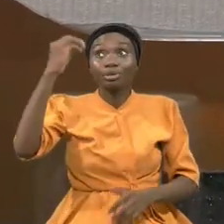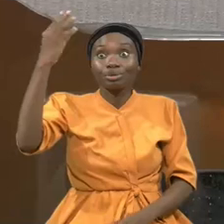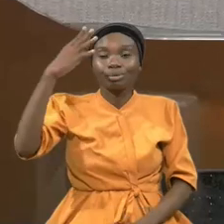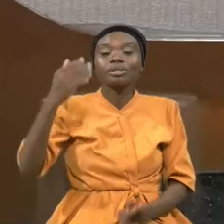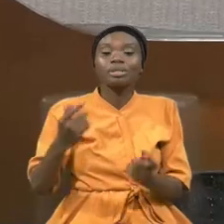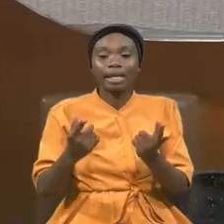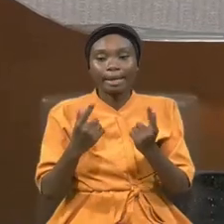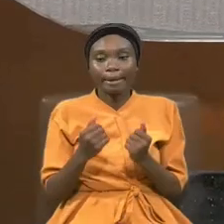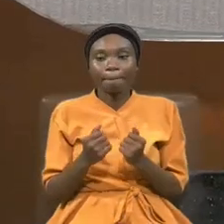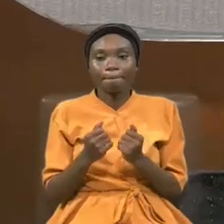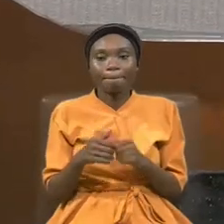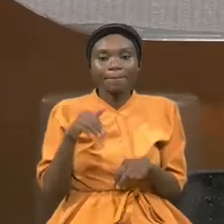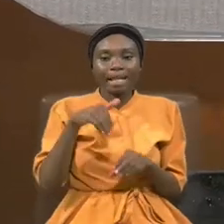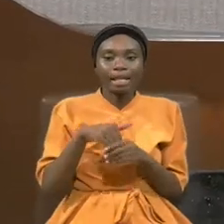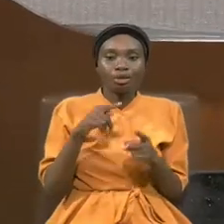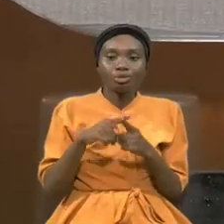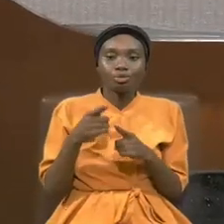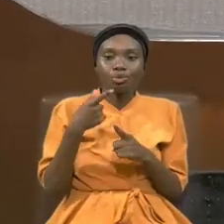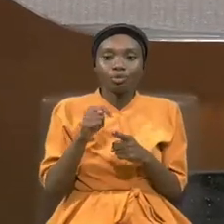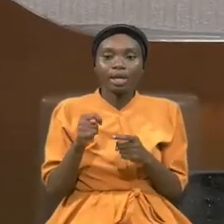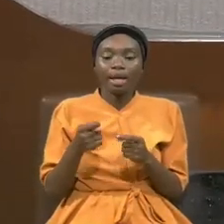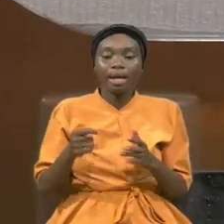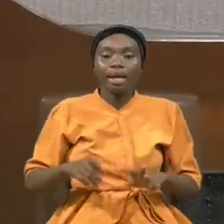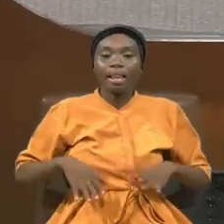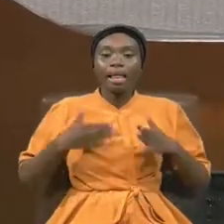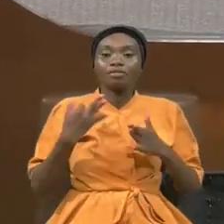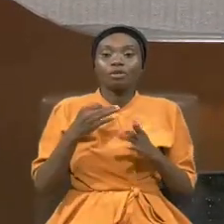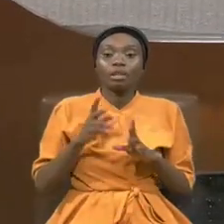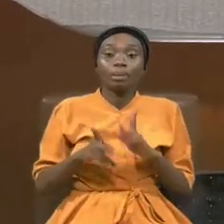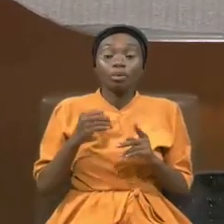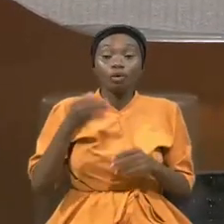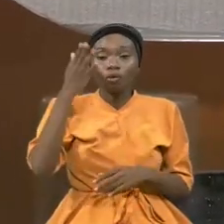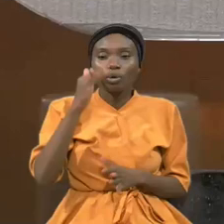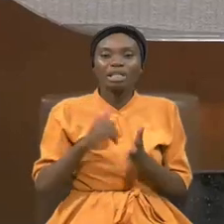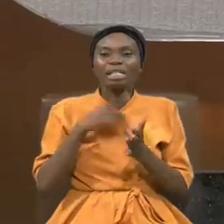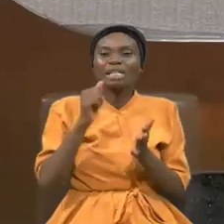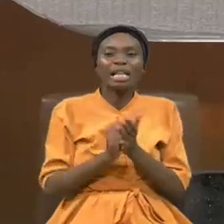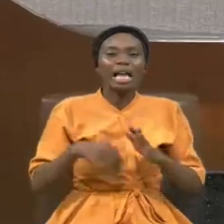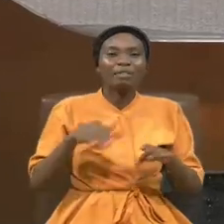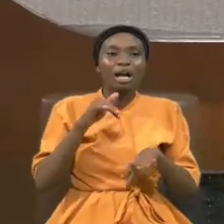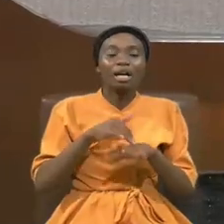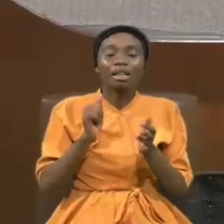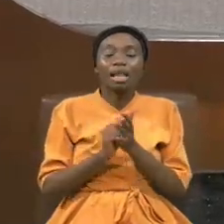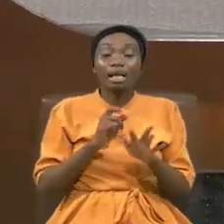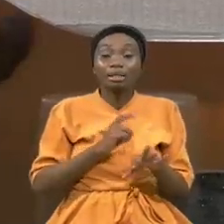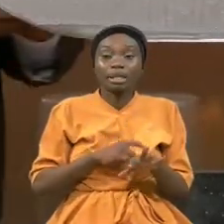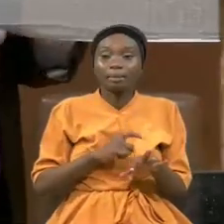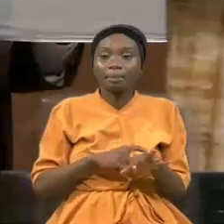la grande grâce qui est arrivée dans la vie des gens, du peuple de Dieu. Même avant